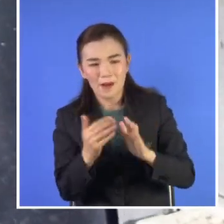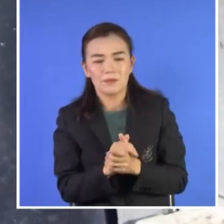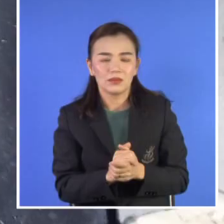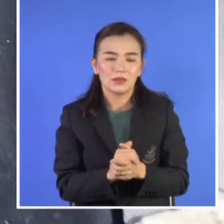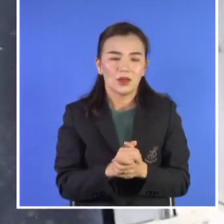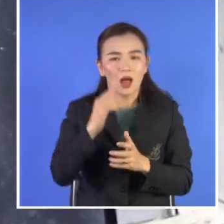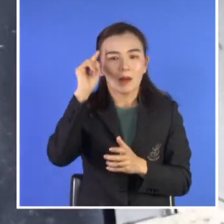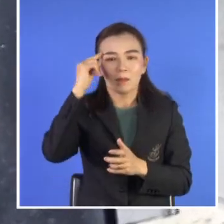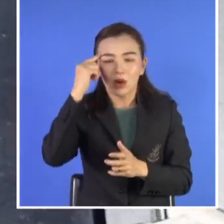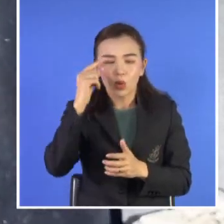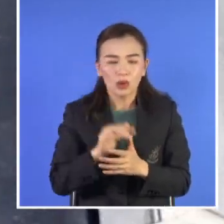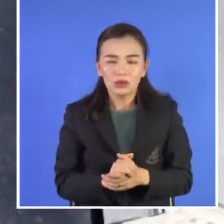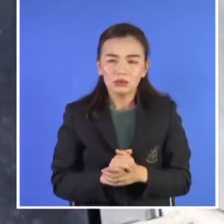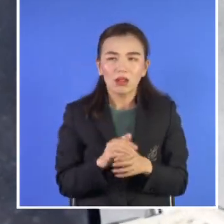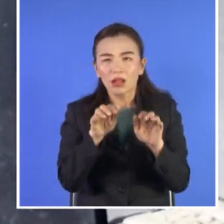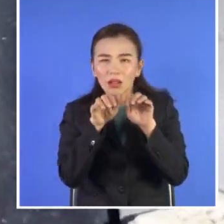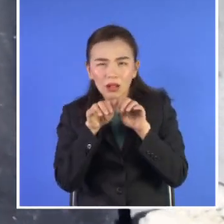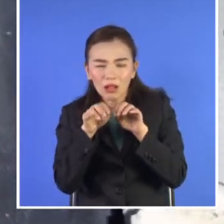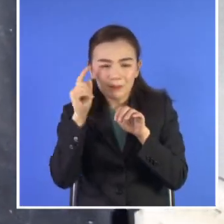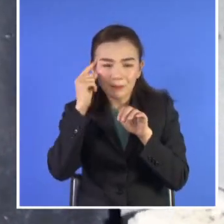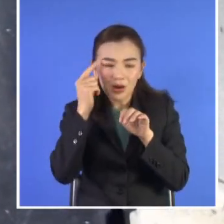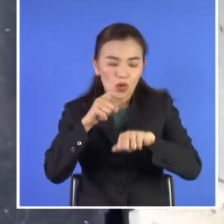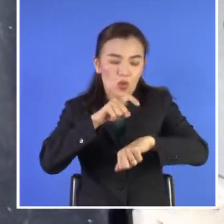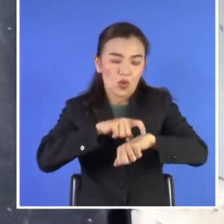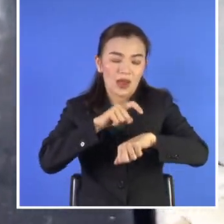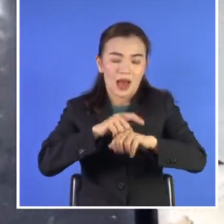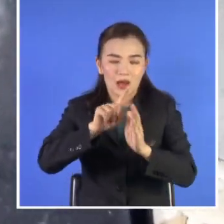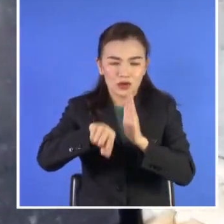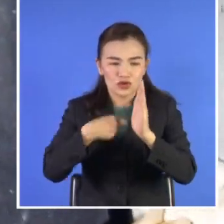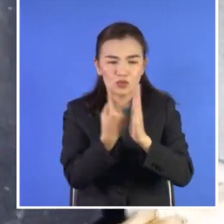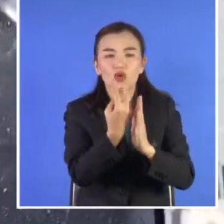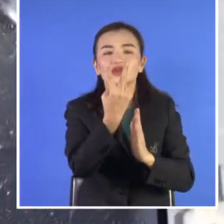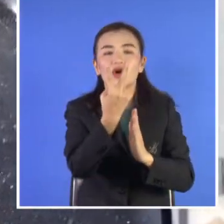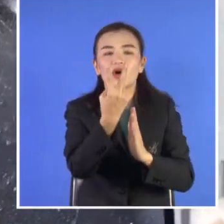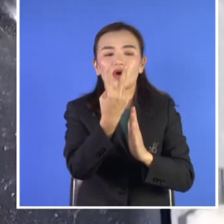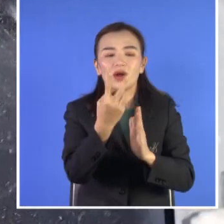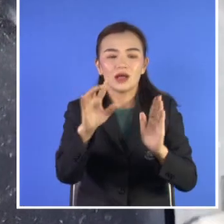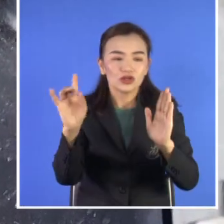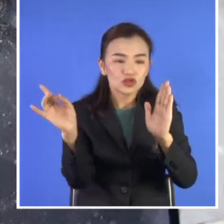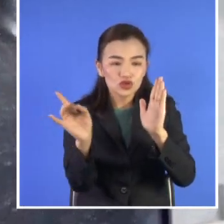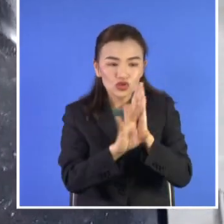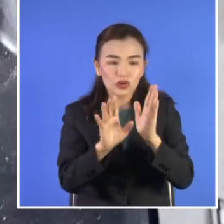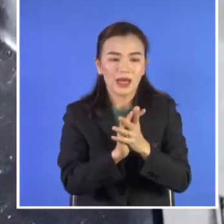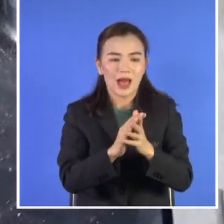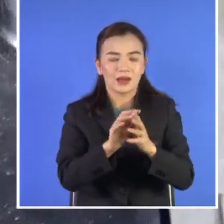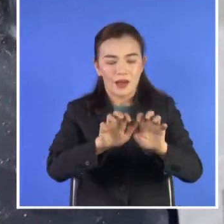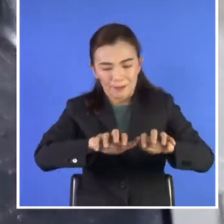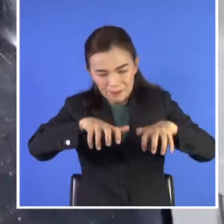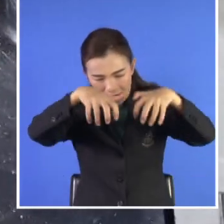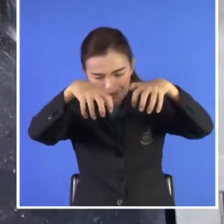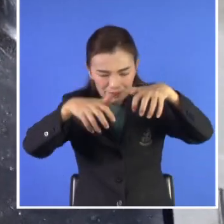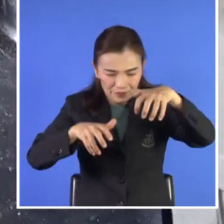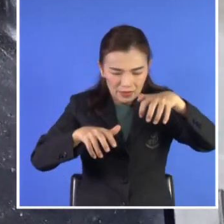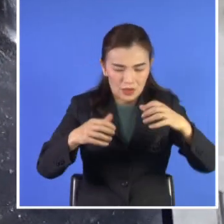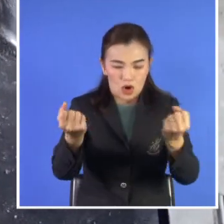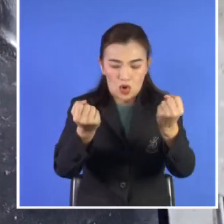ม่รู้ประสีประสานะแมวนะคะใช้เวลาประมาณ2ชั่วโมงอะค่ะท้ายที่สุดแล้วต้องรื้อช่วงคอนโซลรถด้